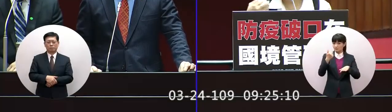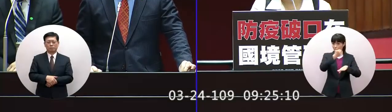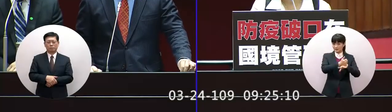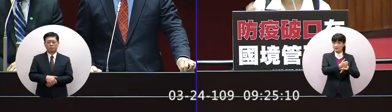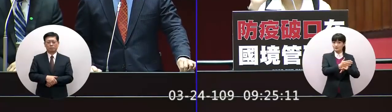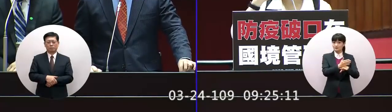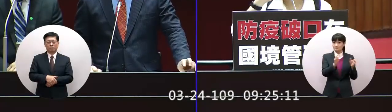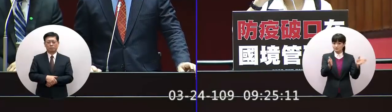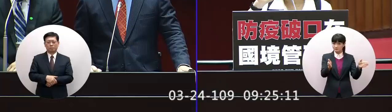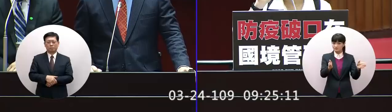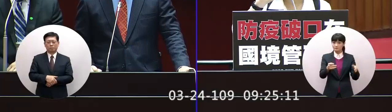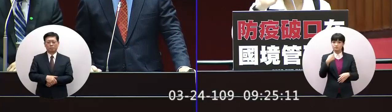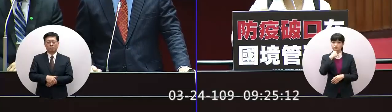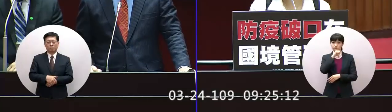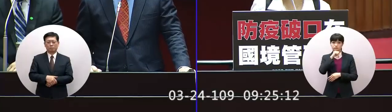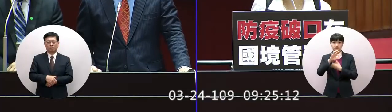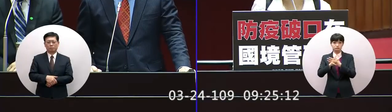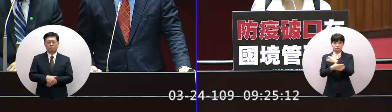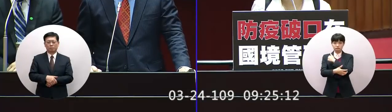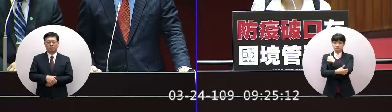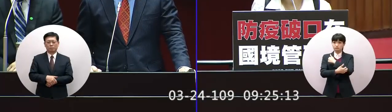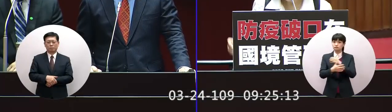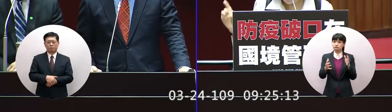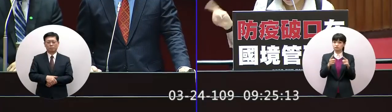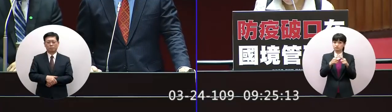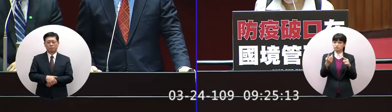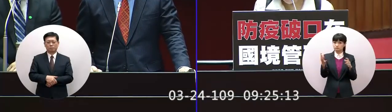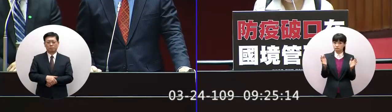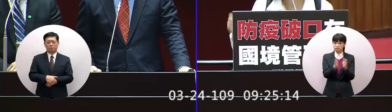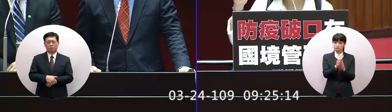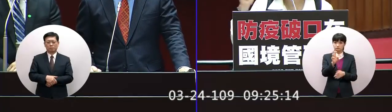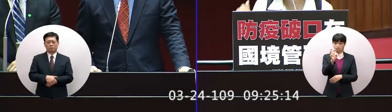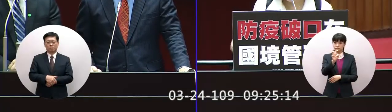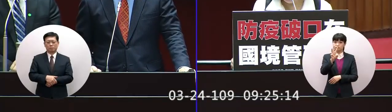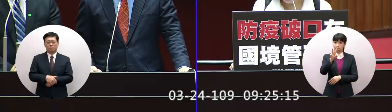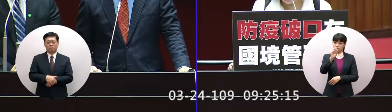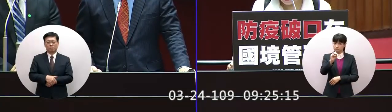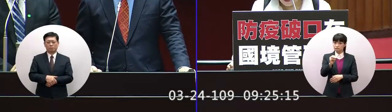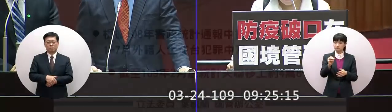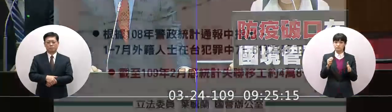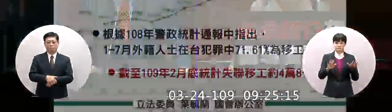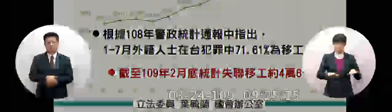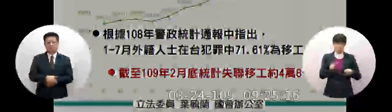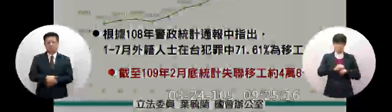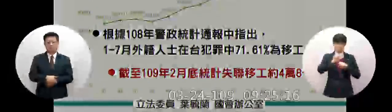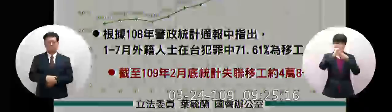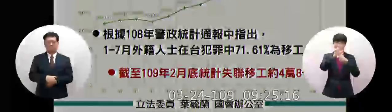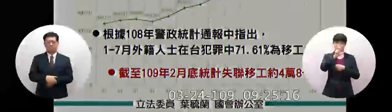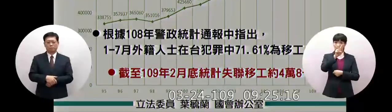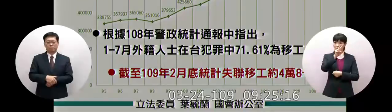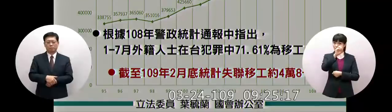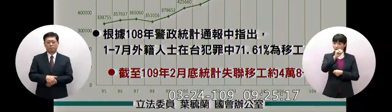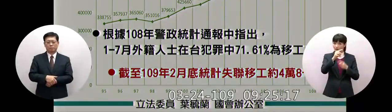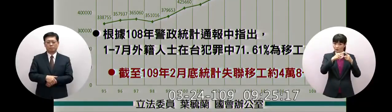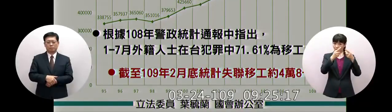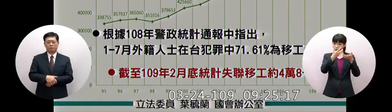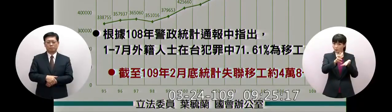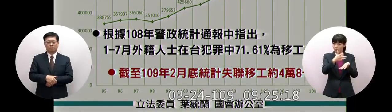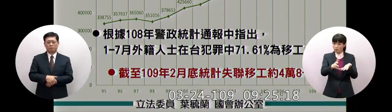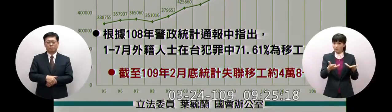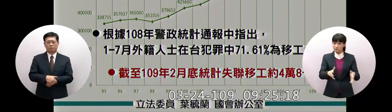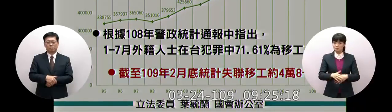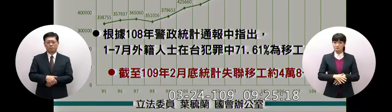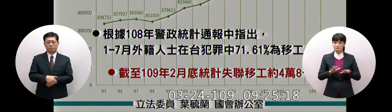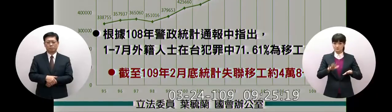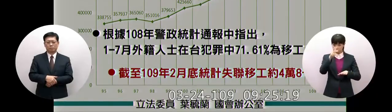台湾的移工不过33万多哈，到现在已经快要72万了。那警政署的统计告